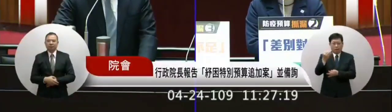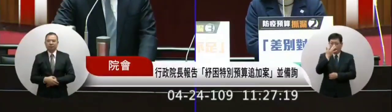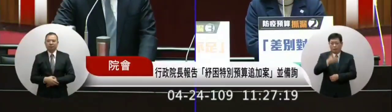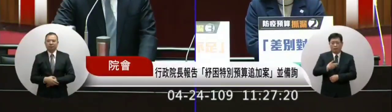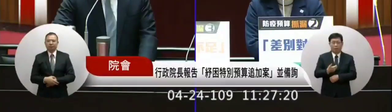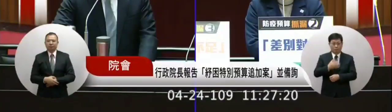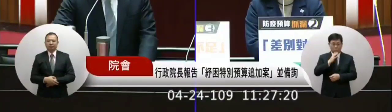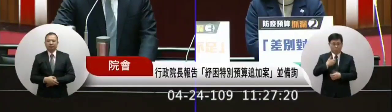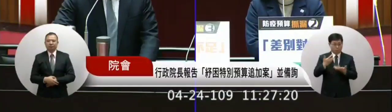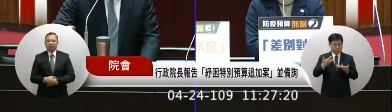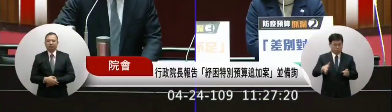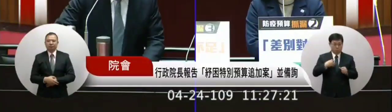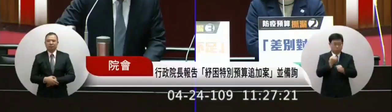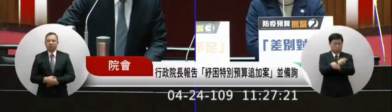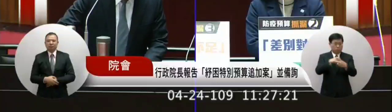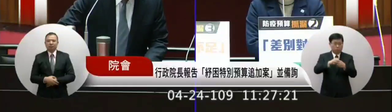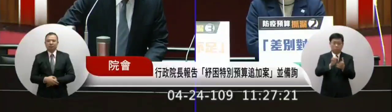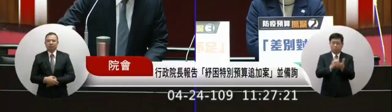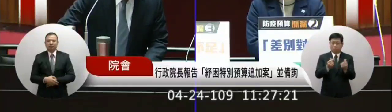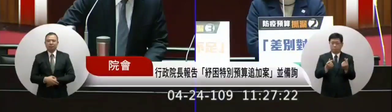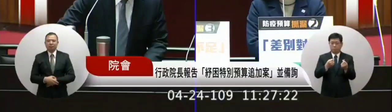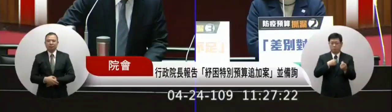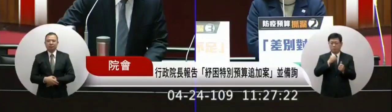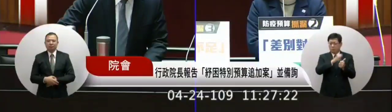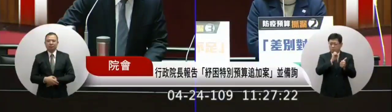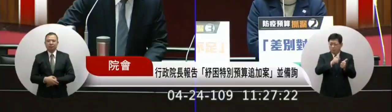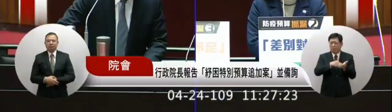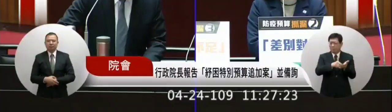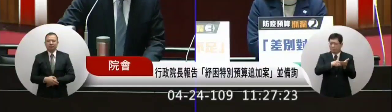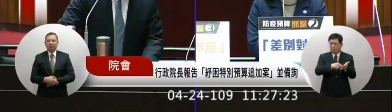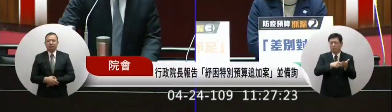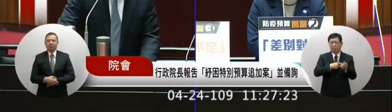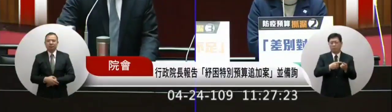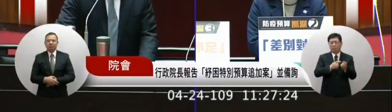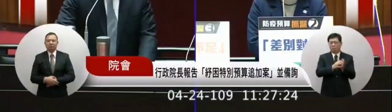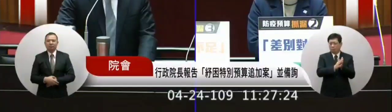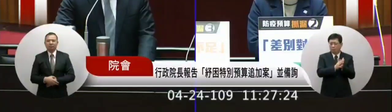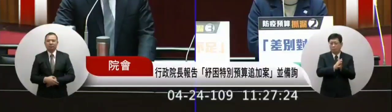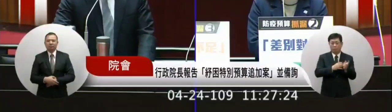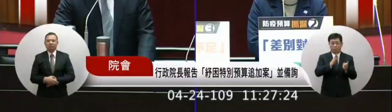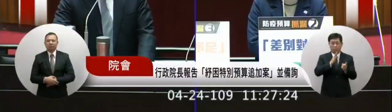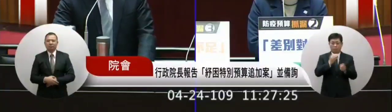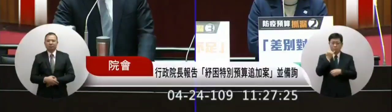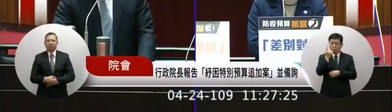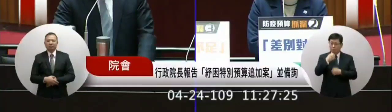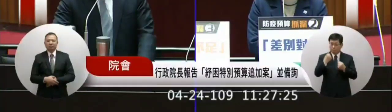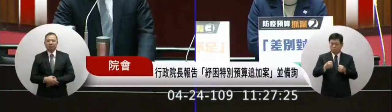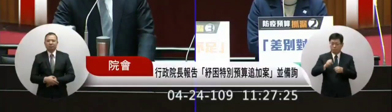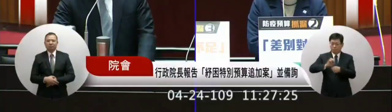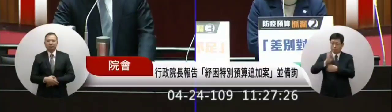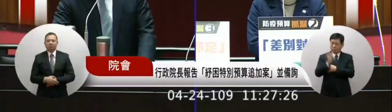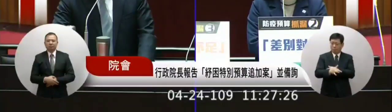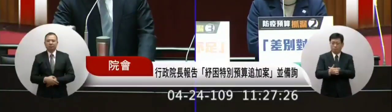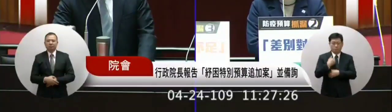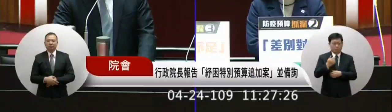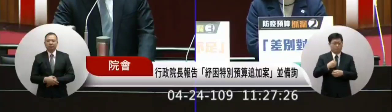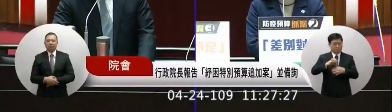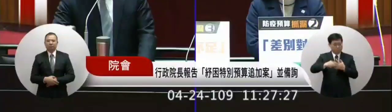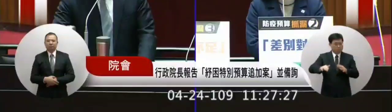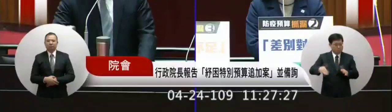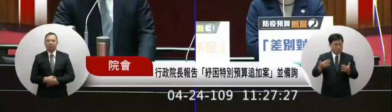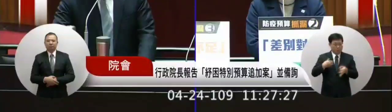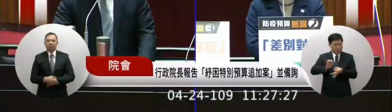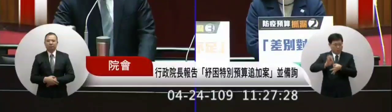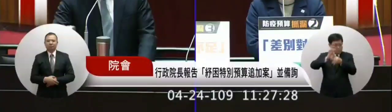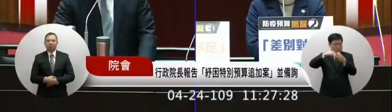是不是非常多我们劳工也向您这个陈情，也向您请求，是不是在加快加宽加